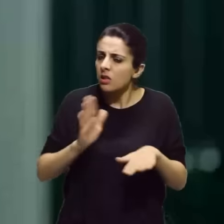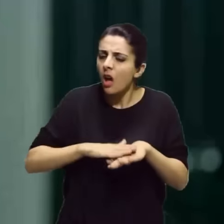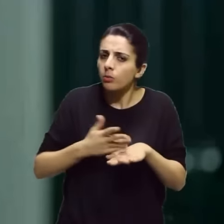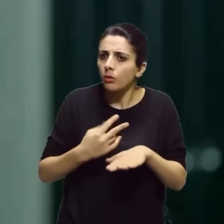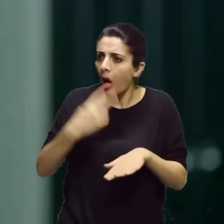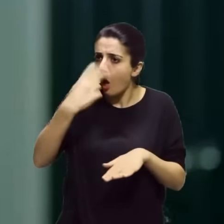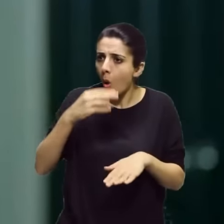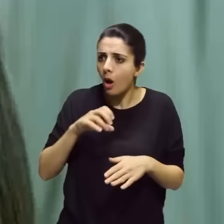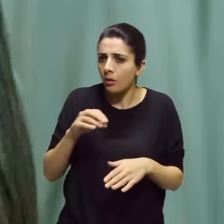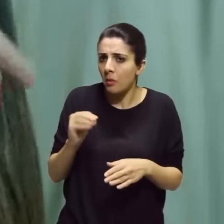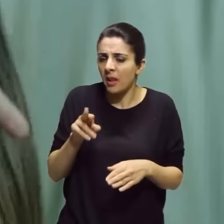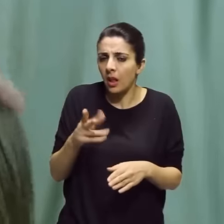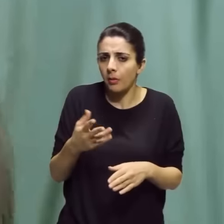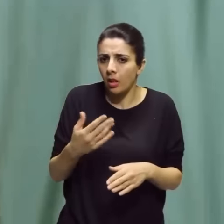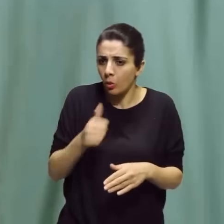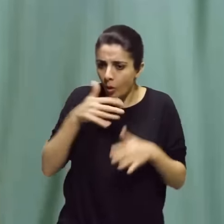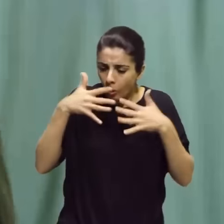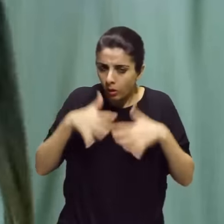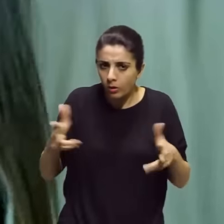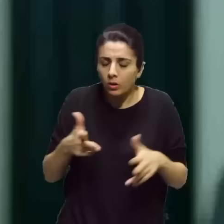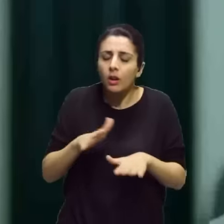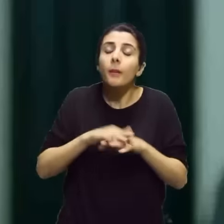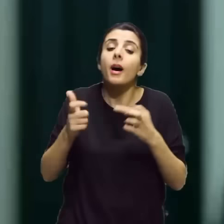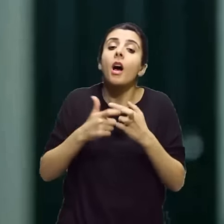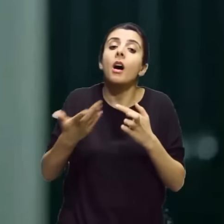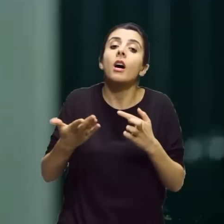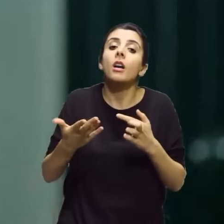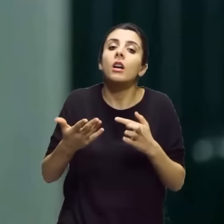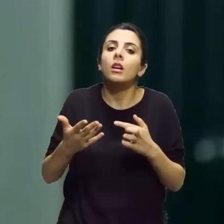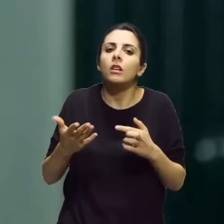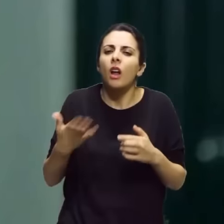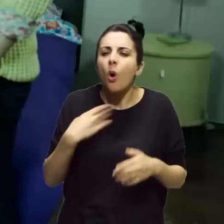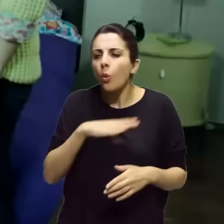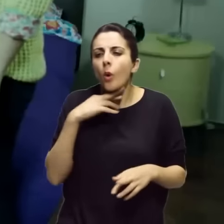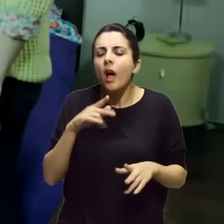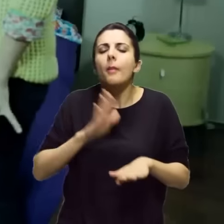yapıyorsun? Sümüklü böcek gibi ağlıyorsun. Islattın orayı kız. Reyhan! Kurban rolüne hayır.